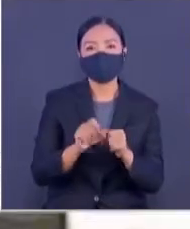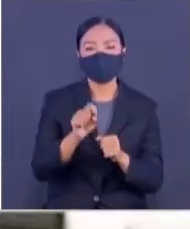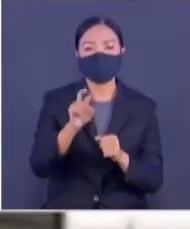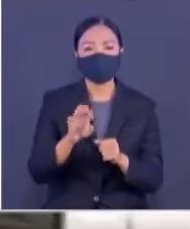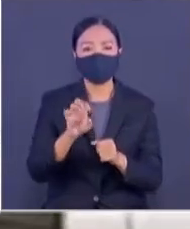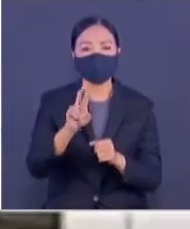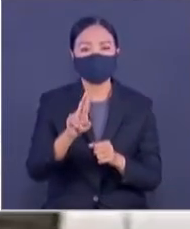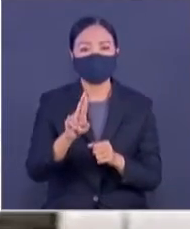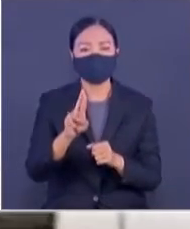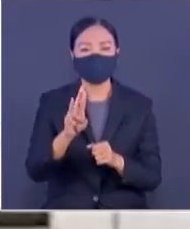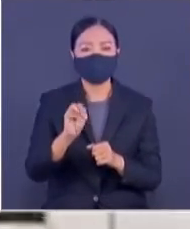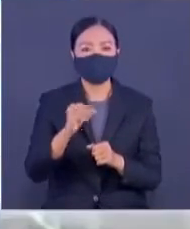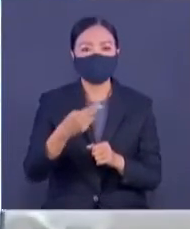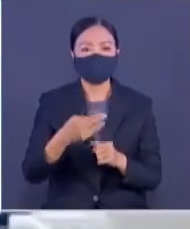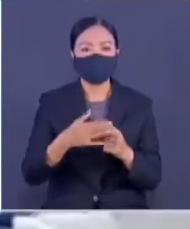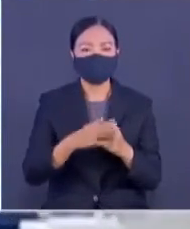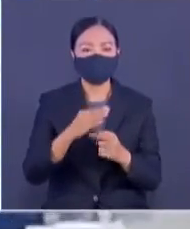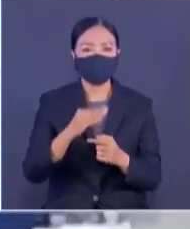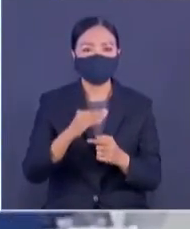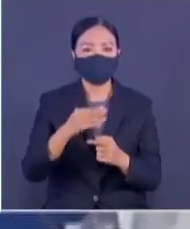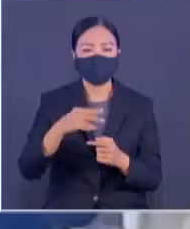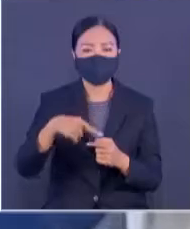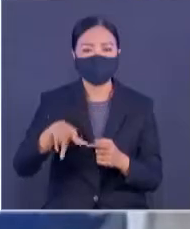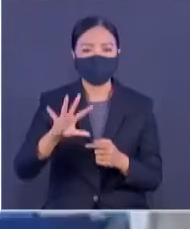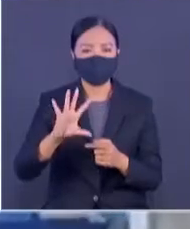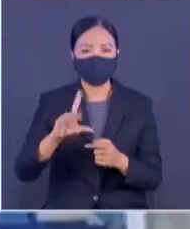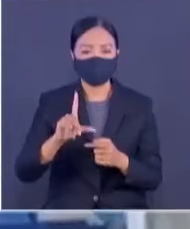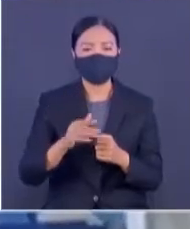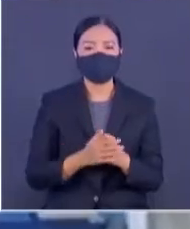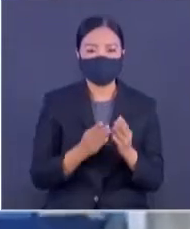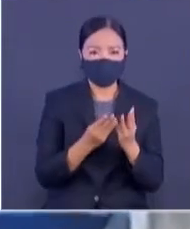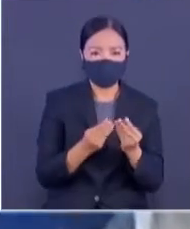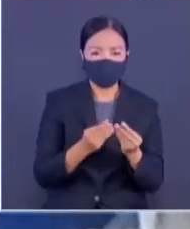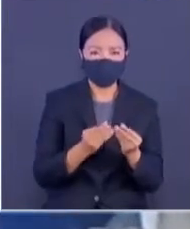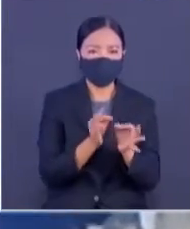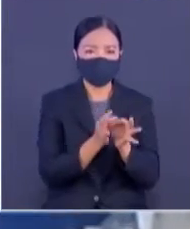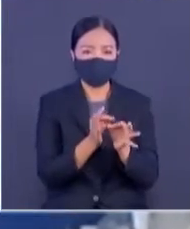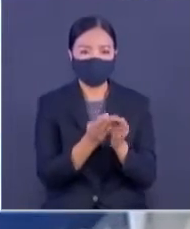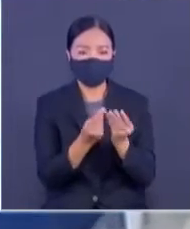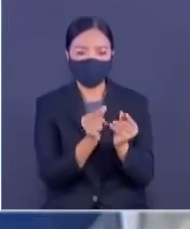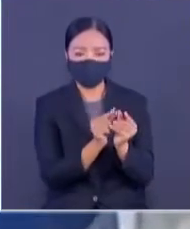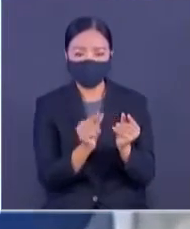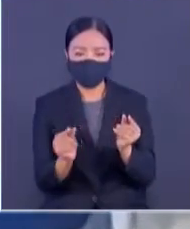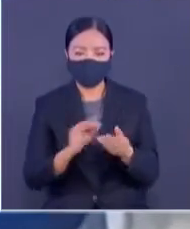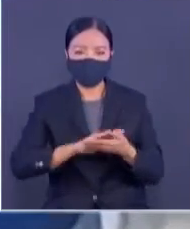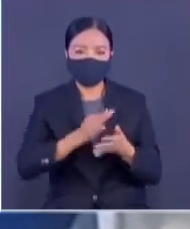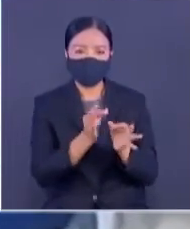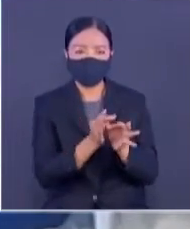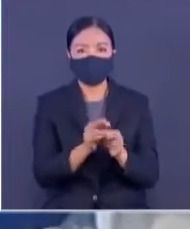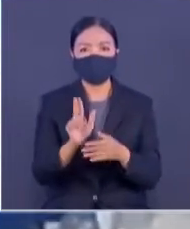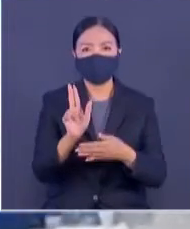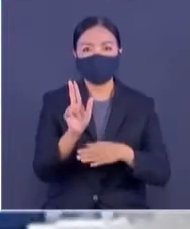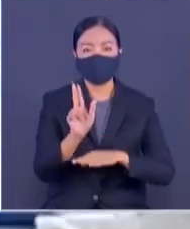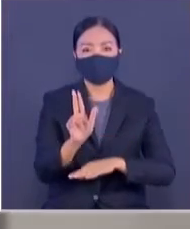ราจีนบุรีครับนำหลักฐานการโอนเงินของญาติโยมและหมายเลขบัญชีธนาคารเป็นหมายเลขบัญชีธนาคารกสิกรไ